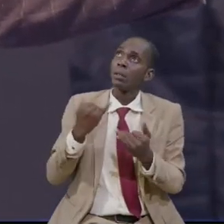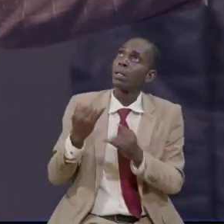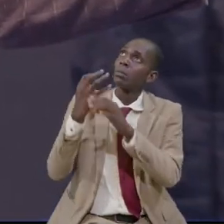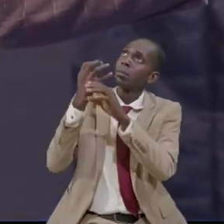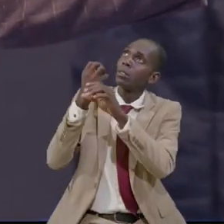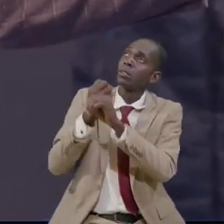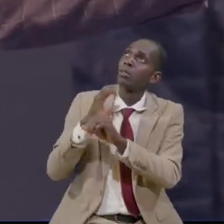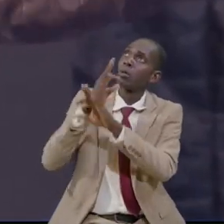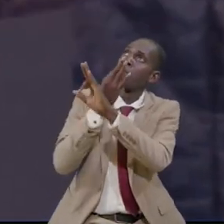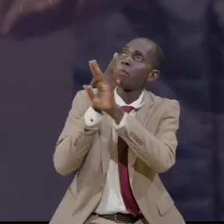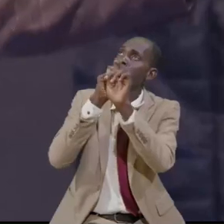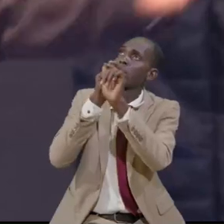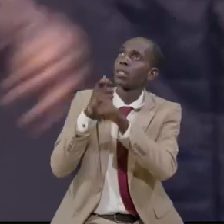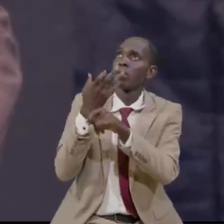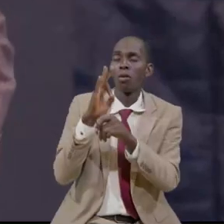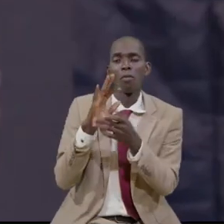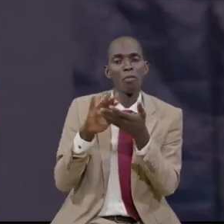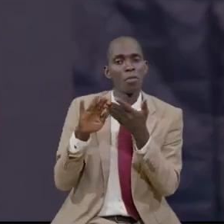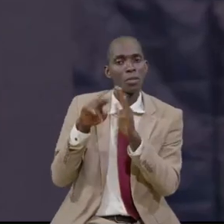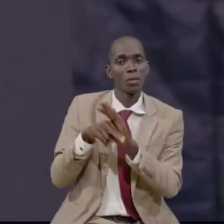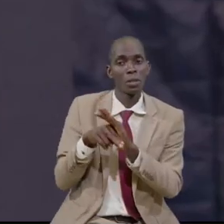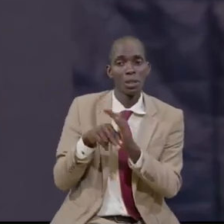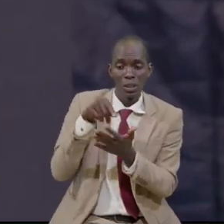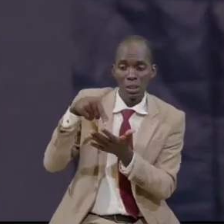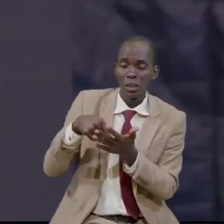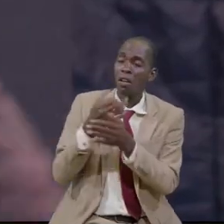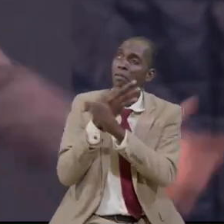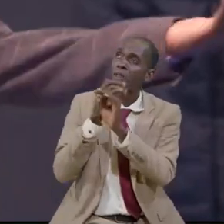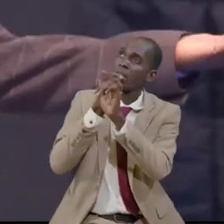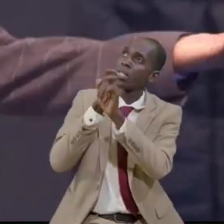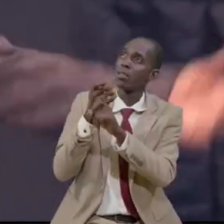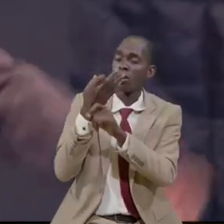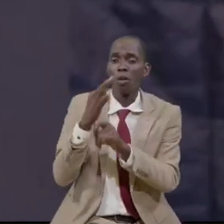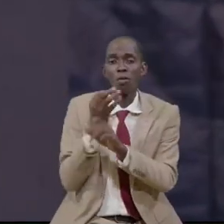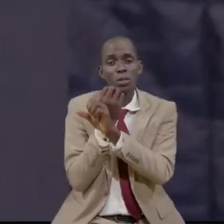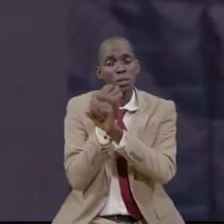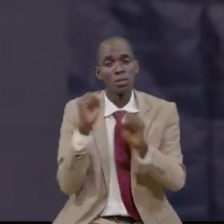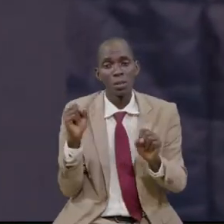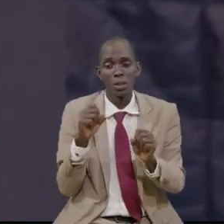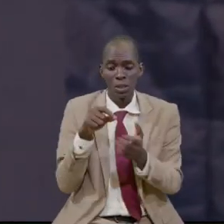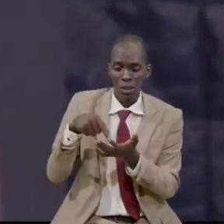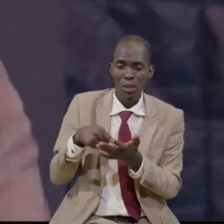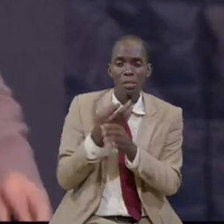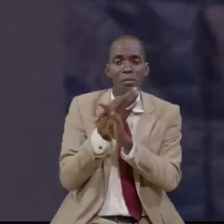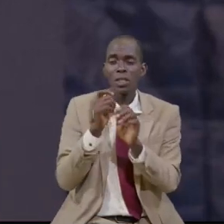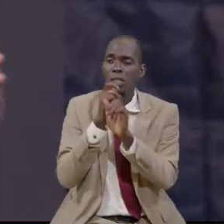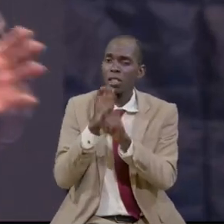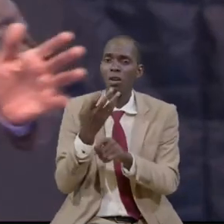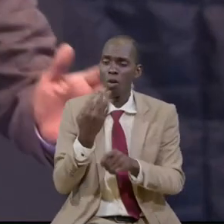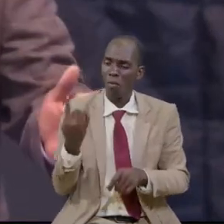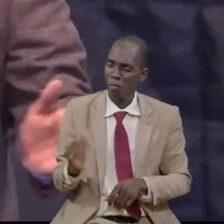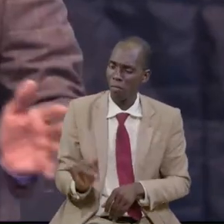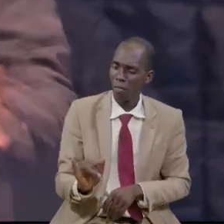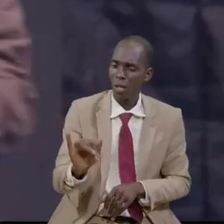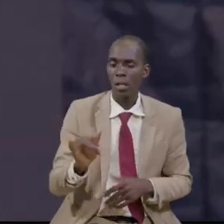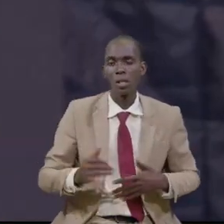don de pardon, ce don du salut, ce don de la vie éternelle. Et